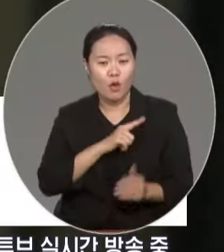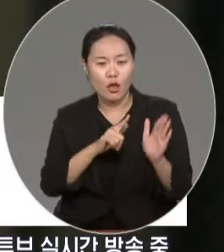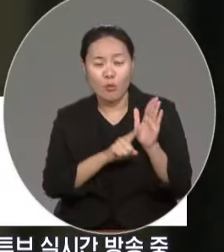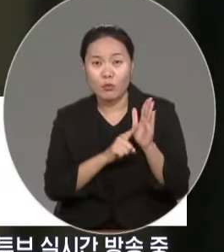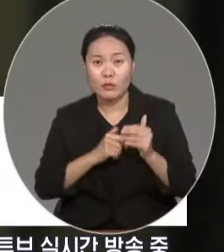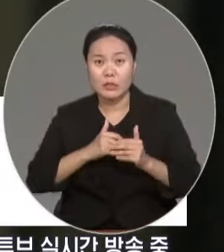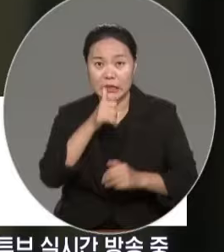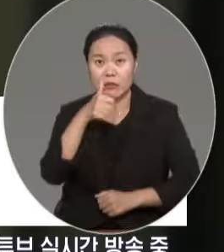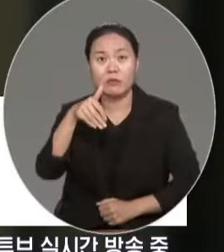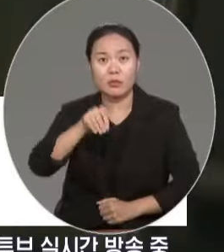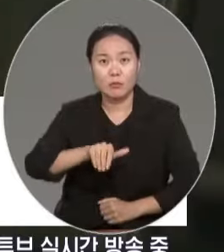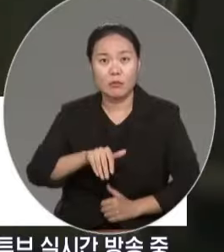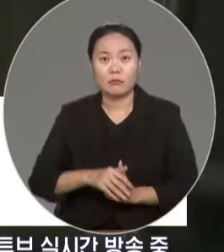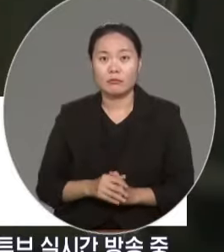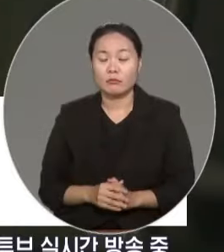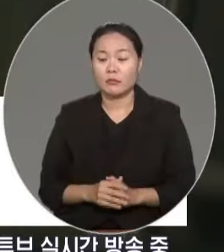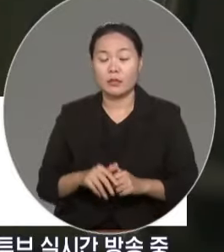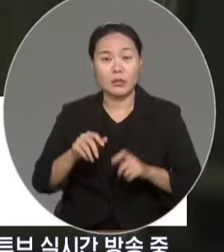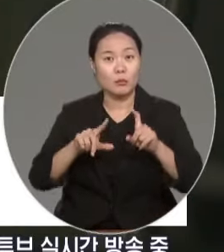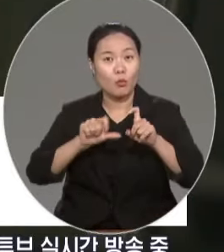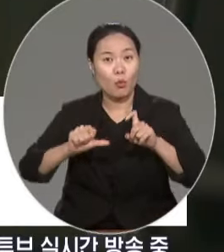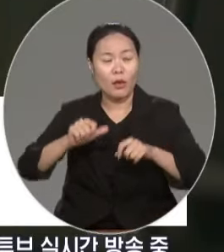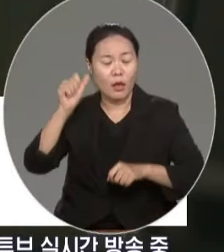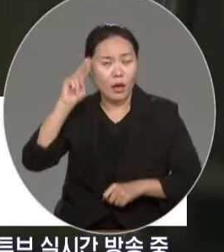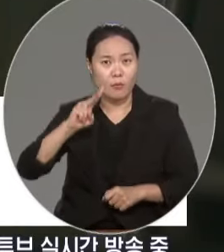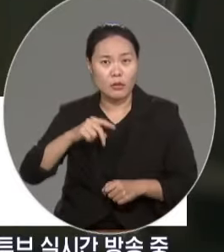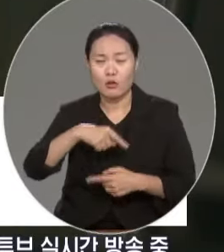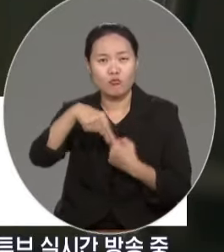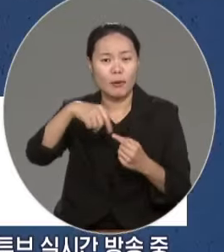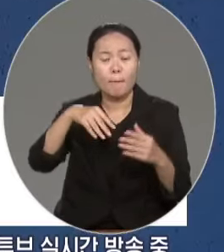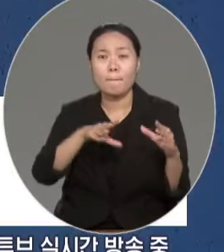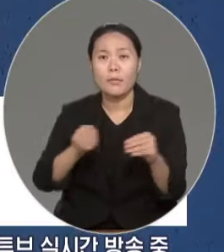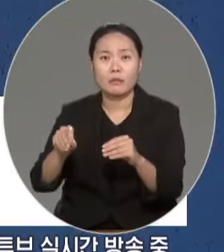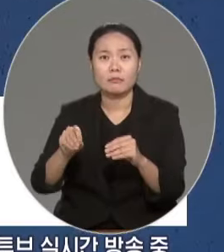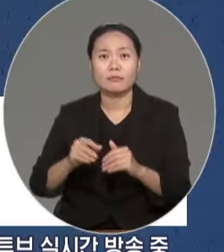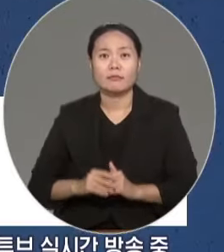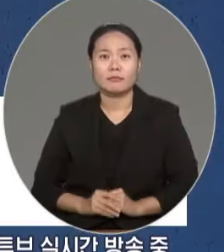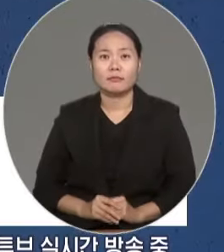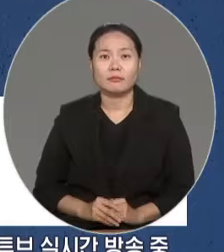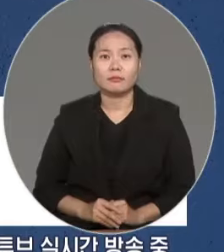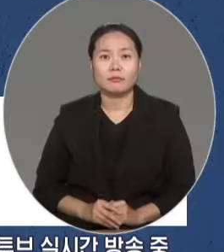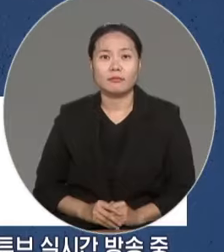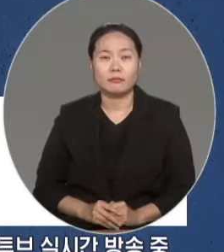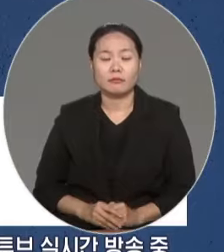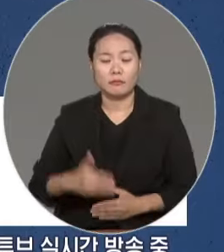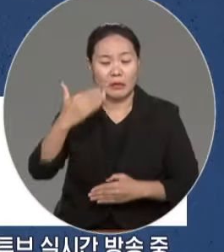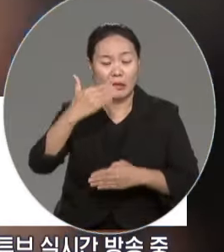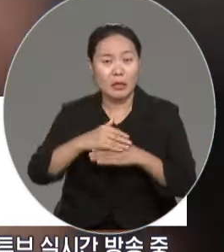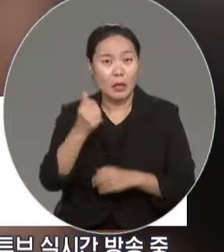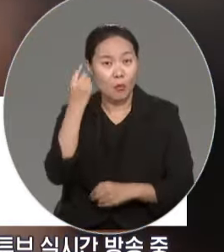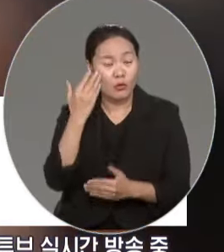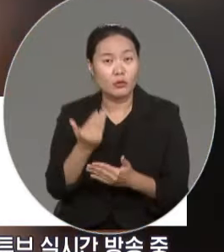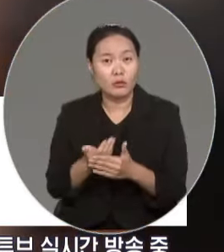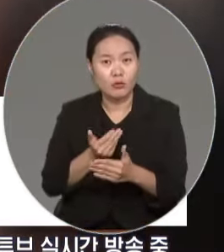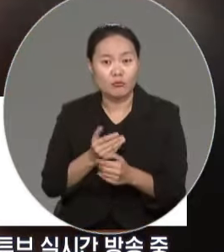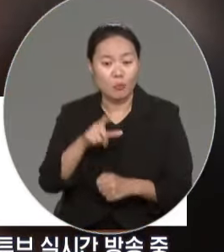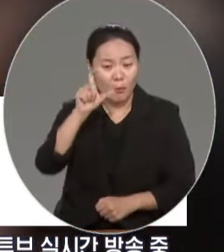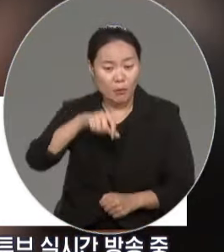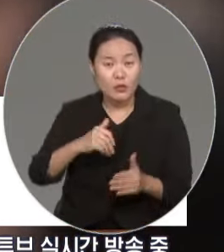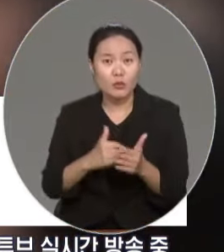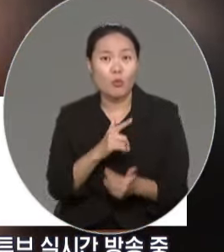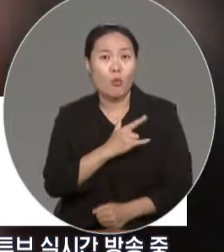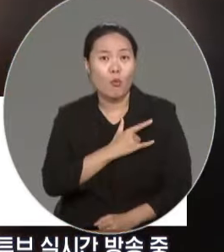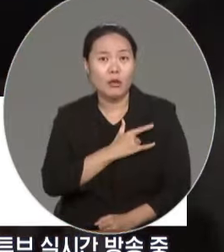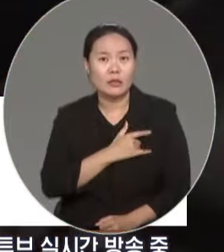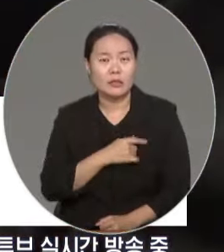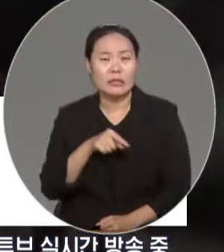모집을 진행했지만 지난 5일 돌연 영업을 중단한 겁니다. 문을 닫기 불과 며칠 전에 이용권을 구매한